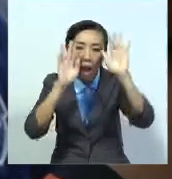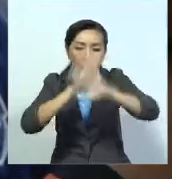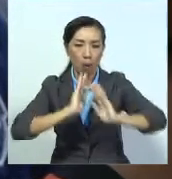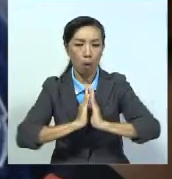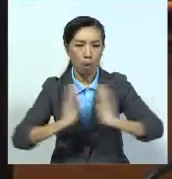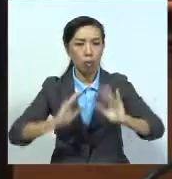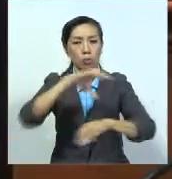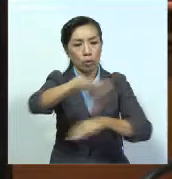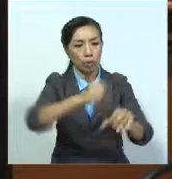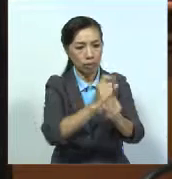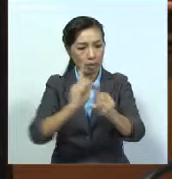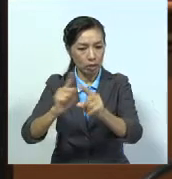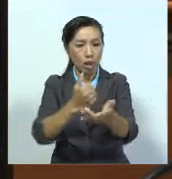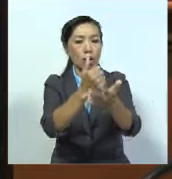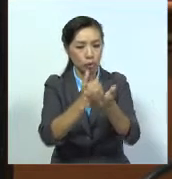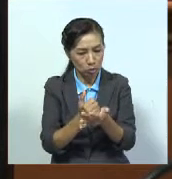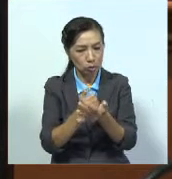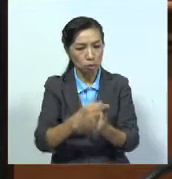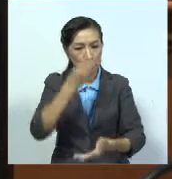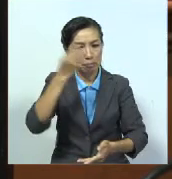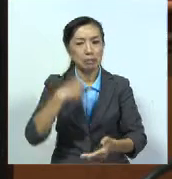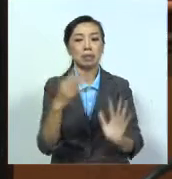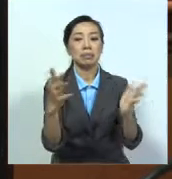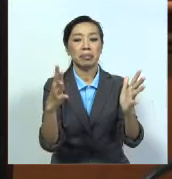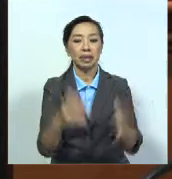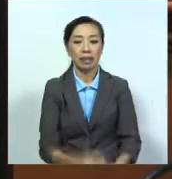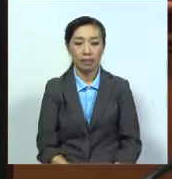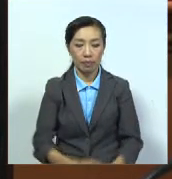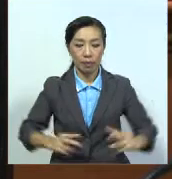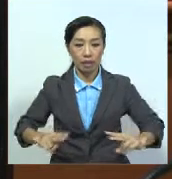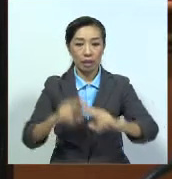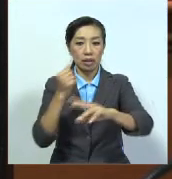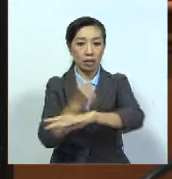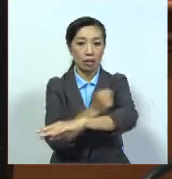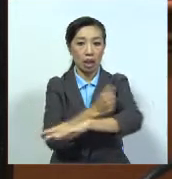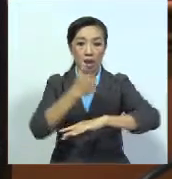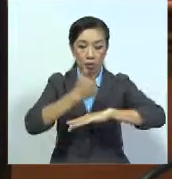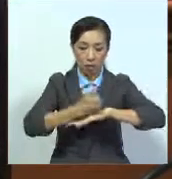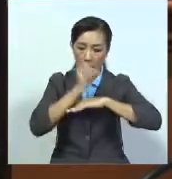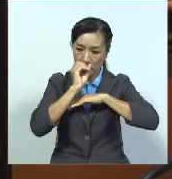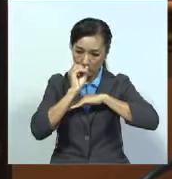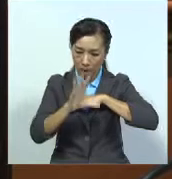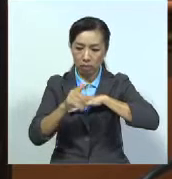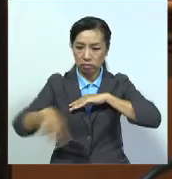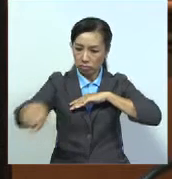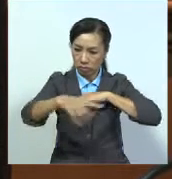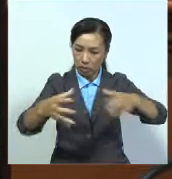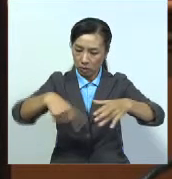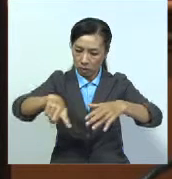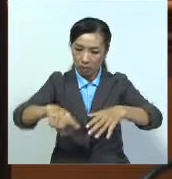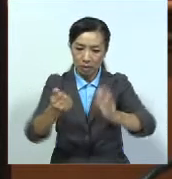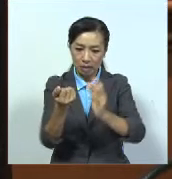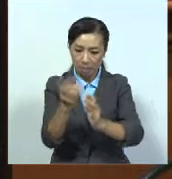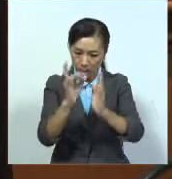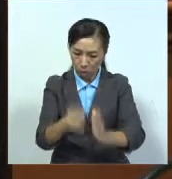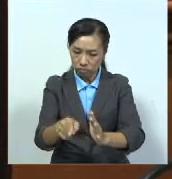างๆที่ได้ช่วยเหลือและก็ไม่ทอดทิ้งพวกเขานะคะซึ่งทางรัฐมนตรีว่าการกระทรวงแรงงานก็บอกว่าต้องมีการติดตาม